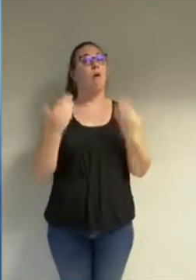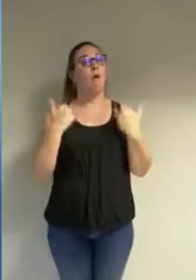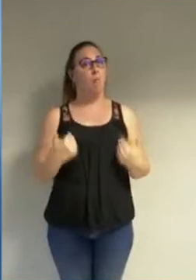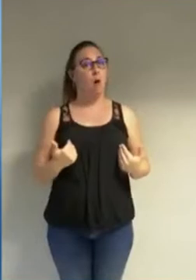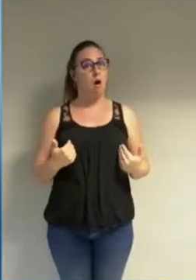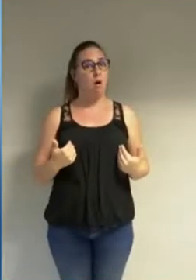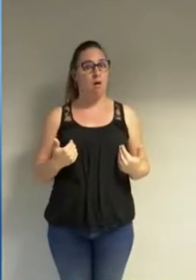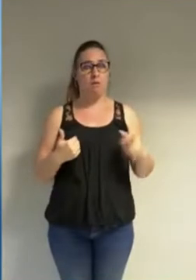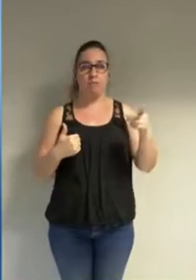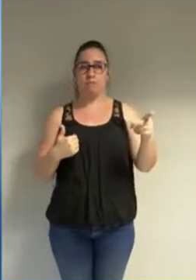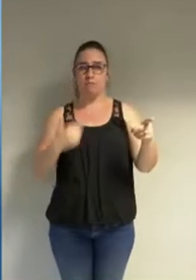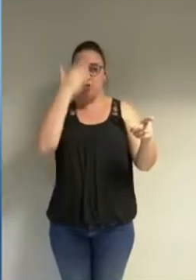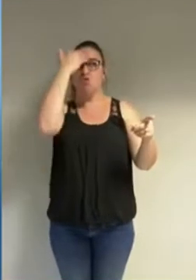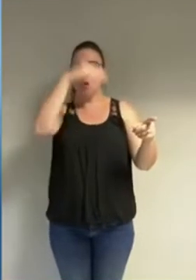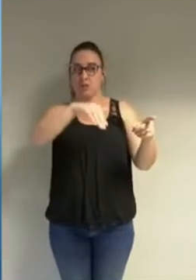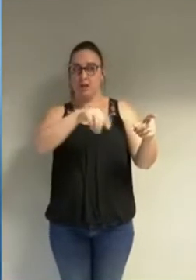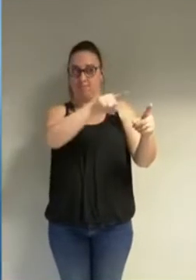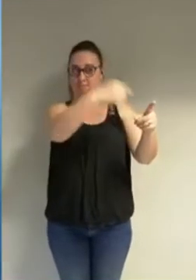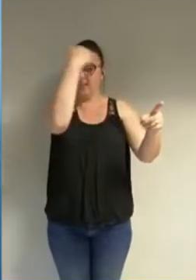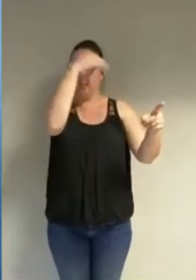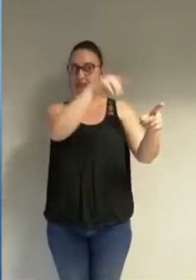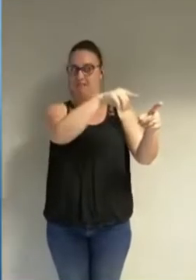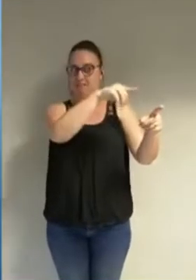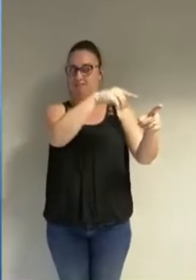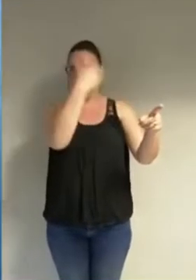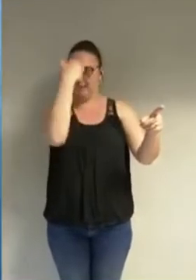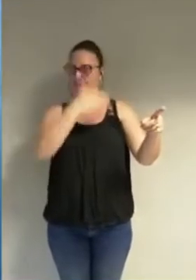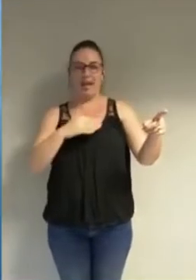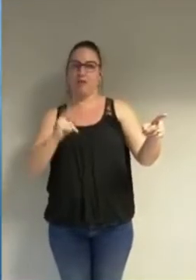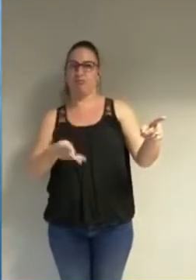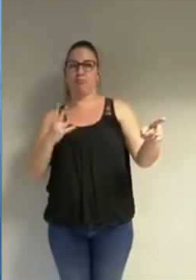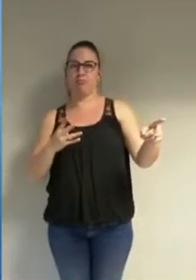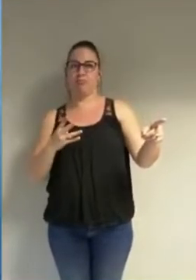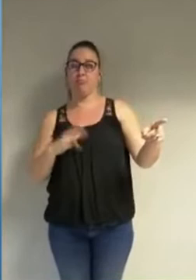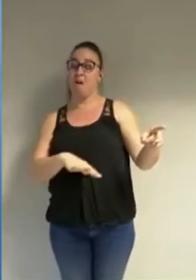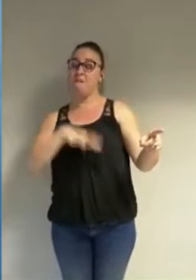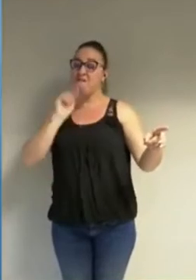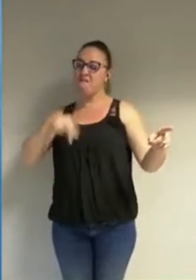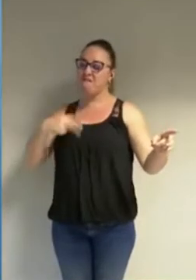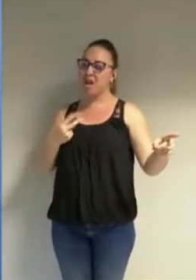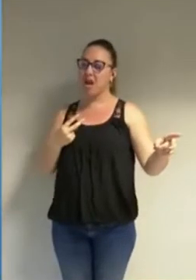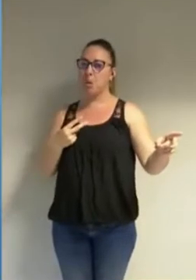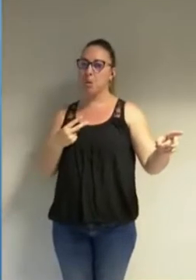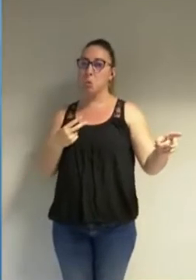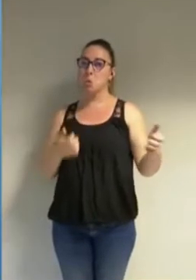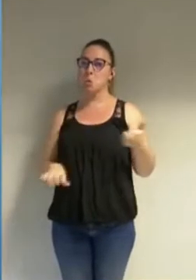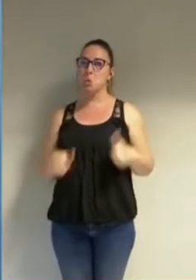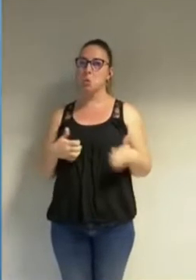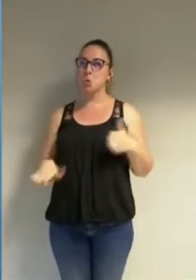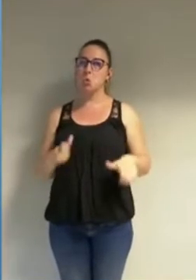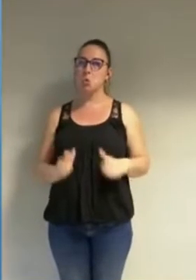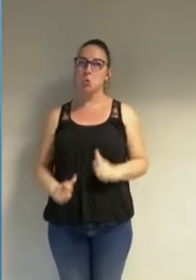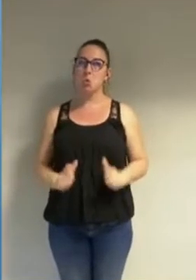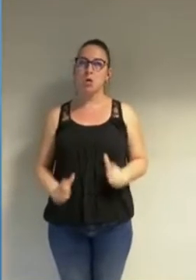sais que vous savez. Je sais que vous n'êtes pas fiers de la mesure et